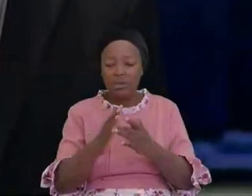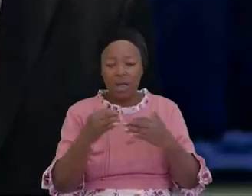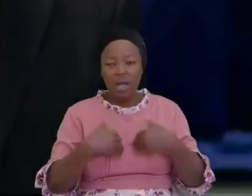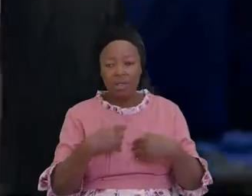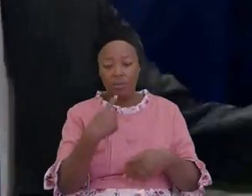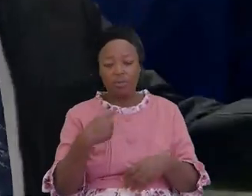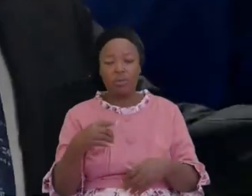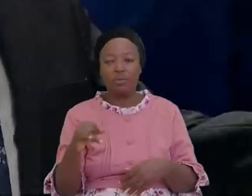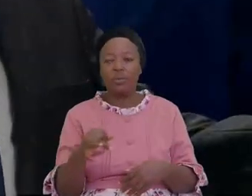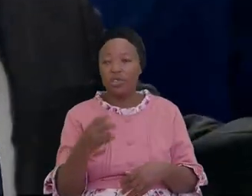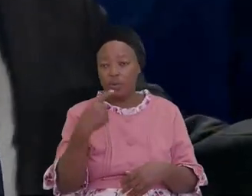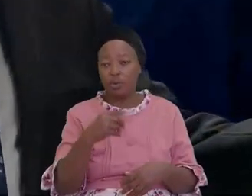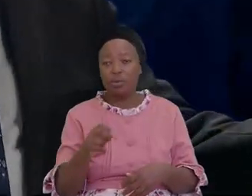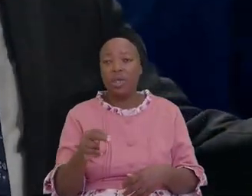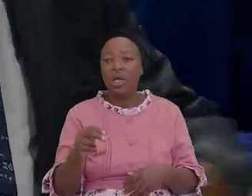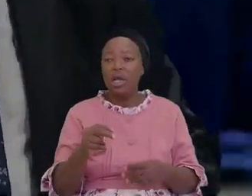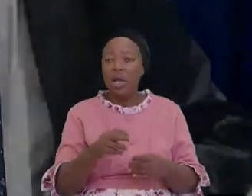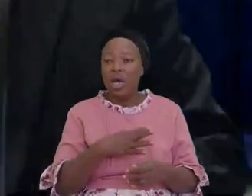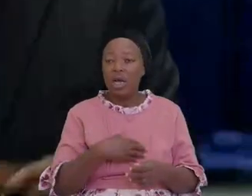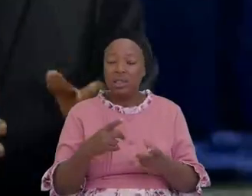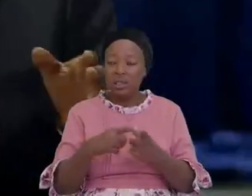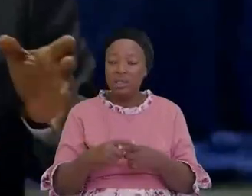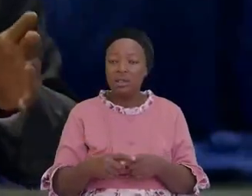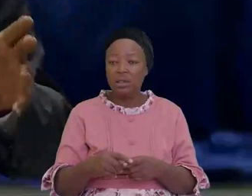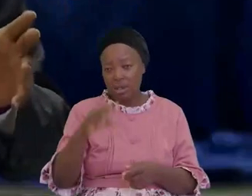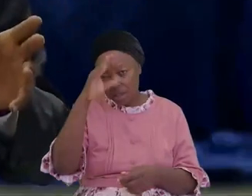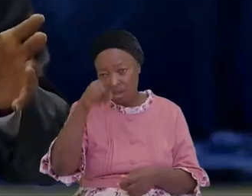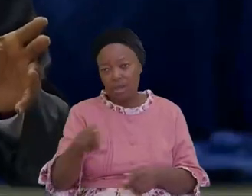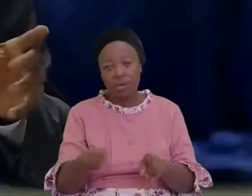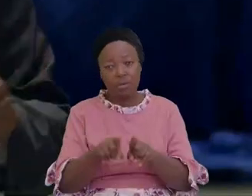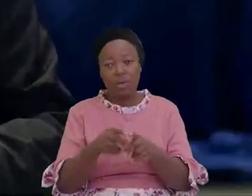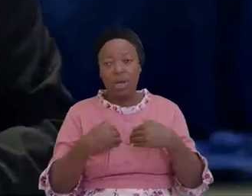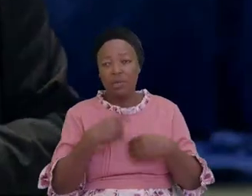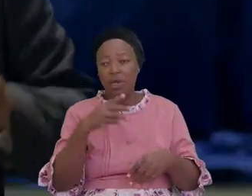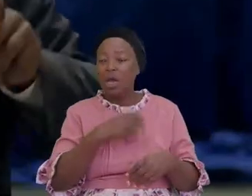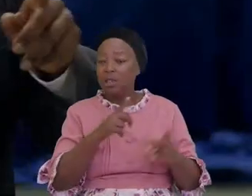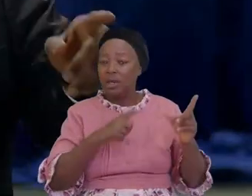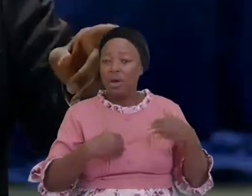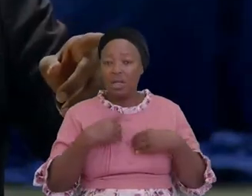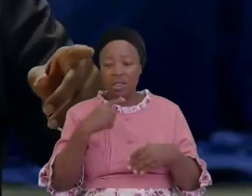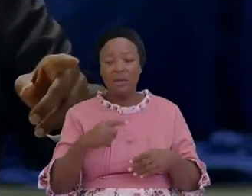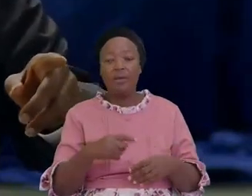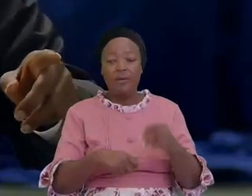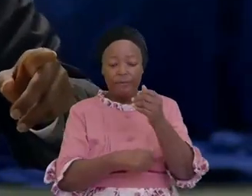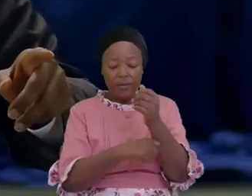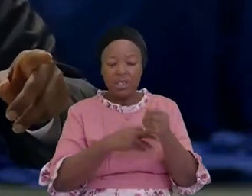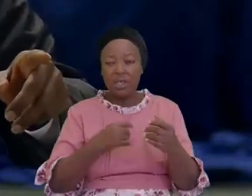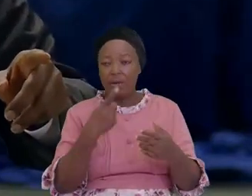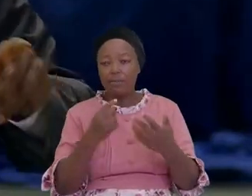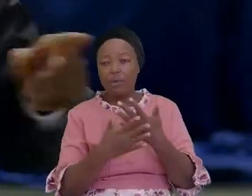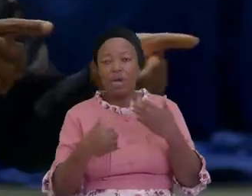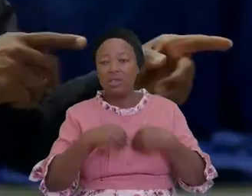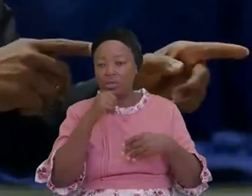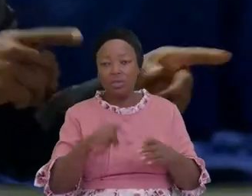Jésus avait parlé. Lui aussi avait parlé. Et le Seigneur avait dit, ce n'est